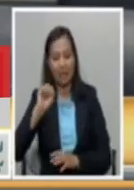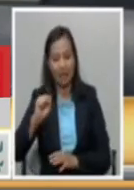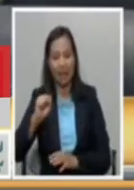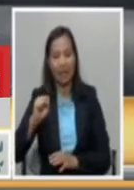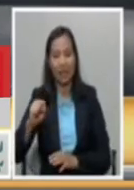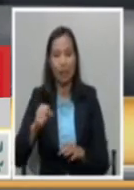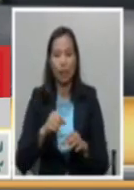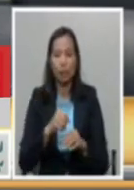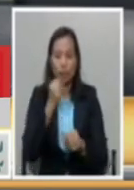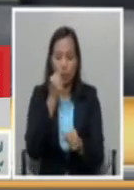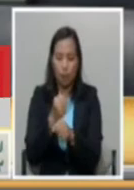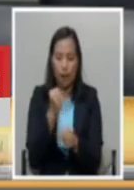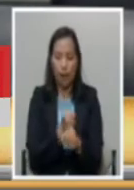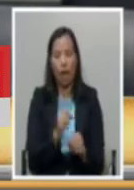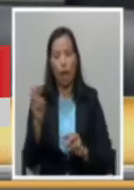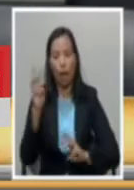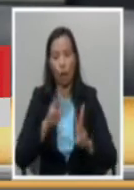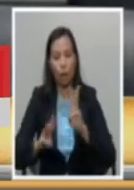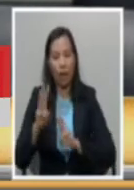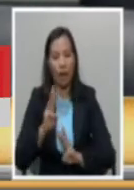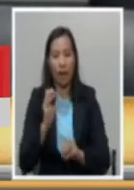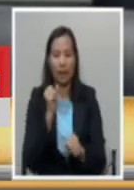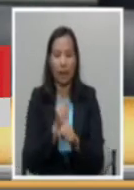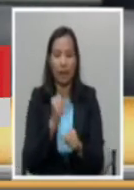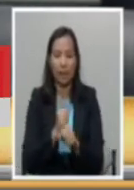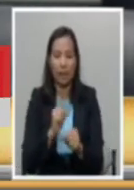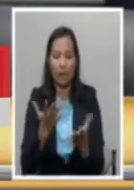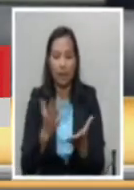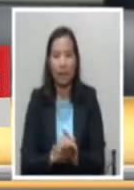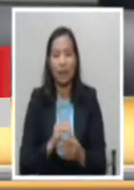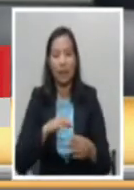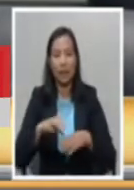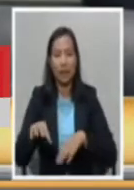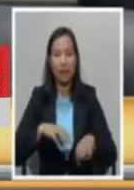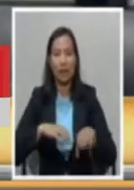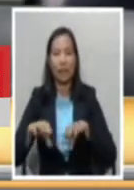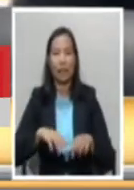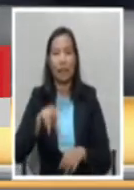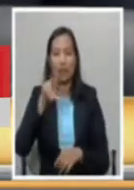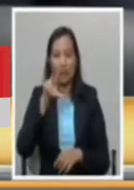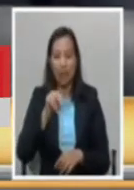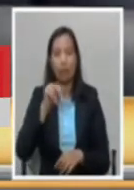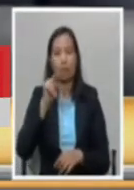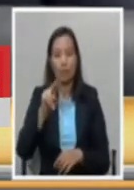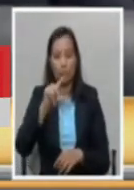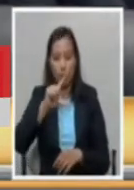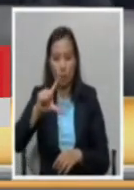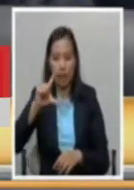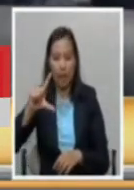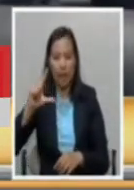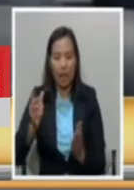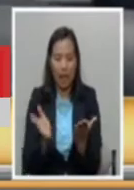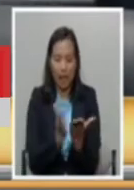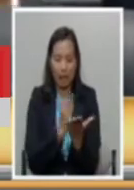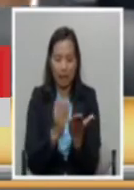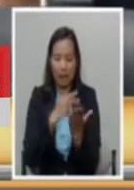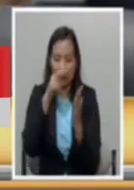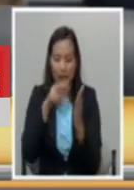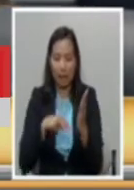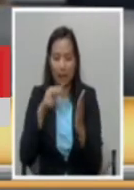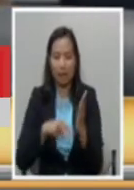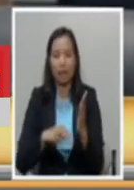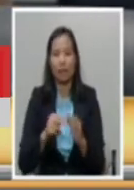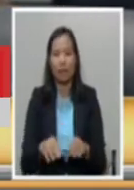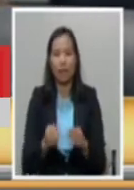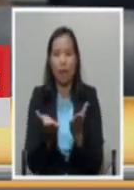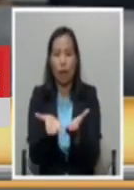านถามว่ารัฐบาลจัดงบประมาณ 3.2 ล้านล้านนี้เนี่ยผมเปิดดูแล้วครับท่านประธานครับไม่มีมาตร